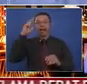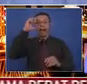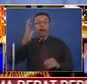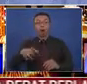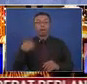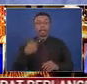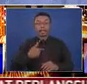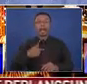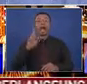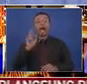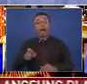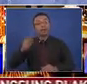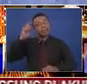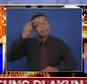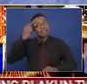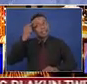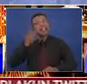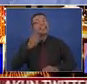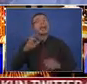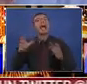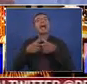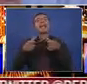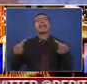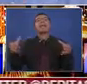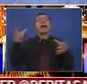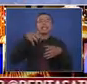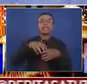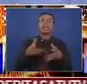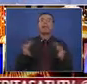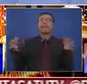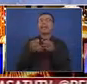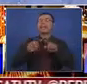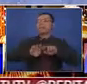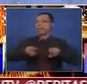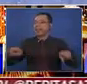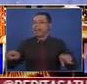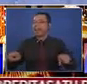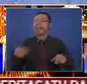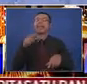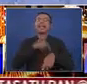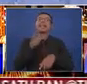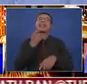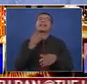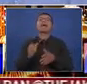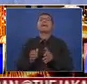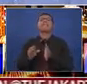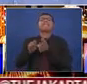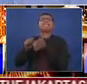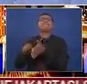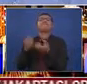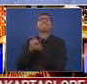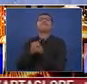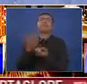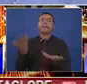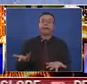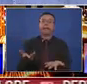kita memang perlu memikirkan soal reklamasi tapi pendekatan kita berbeda ini soal keberpihakan kita mau perihak